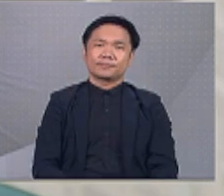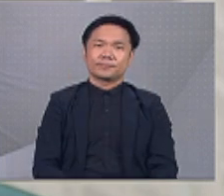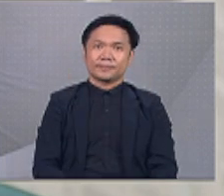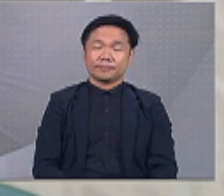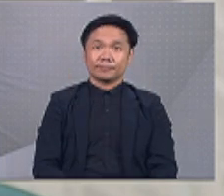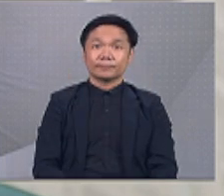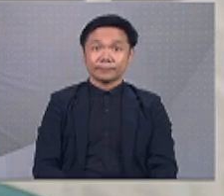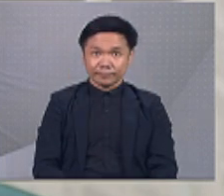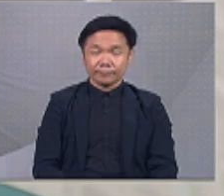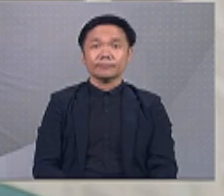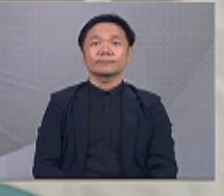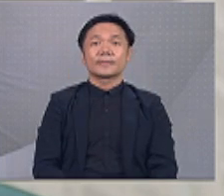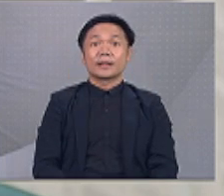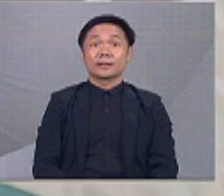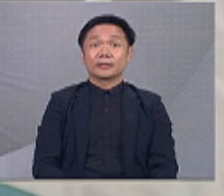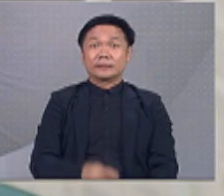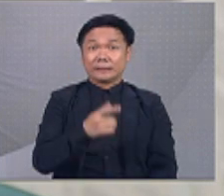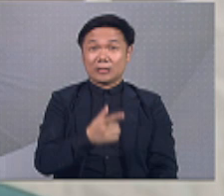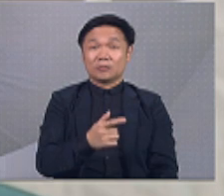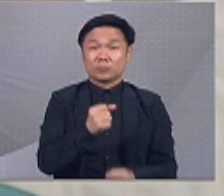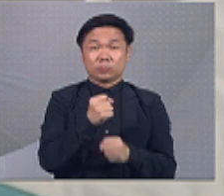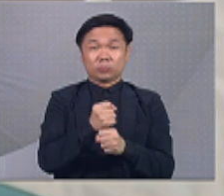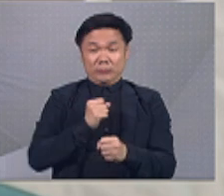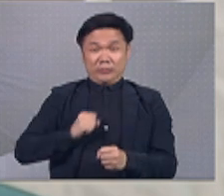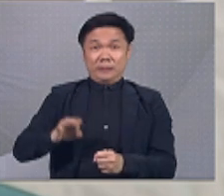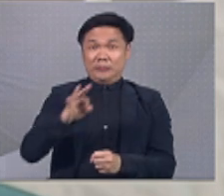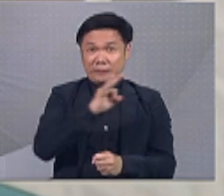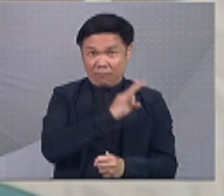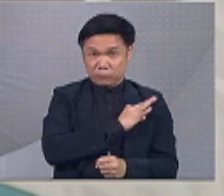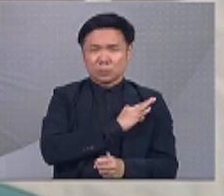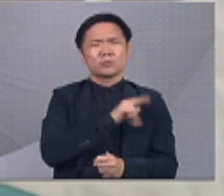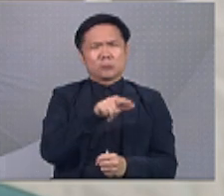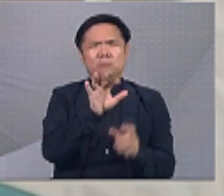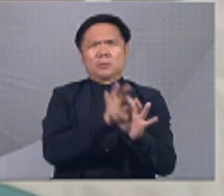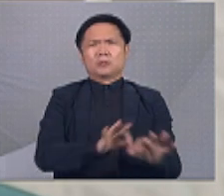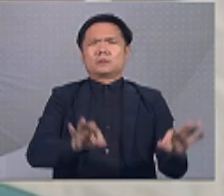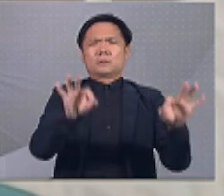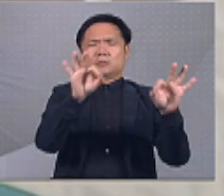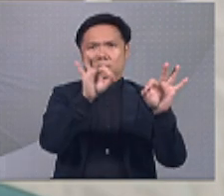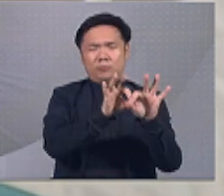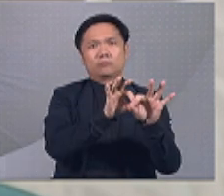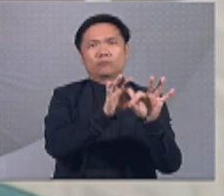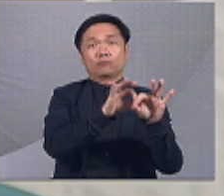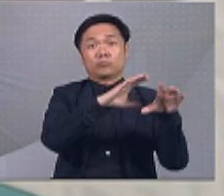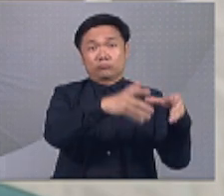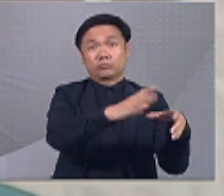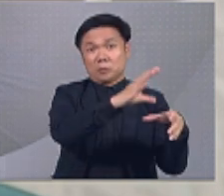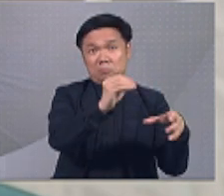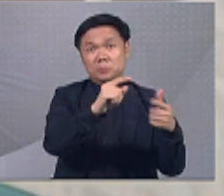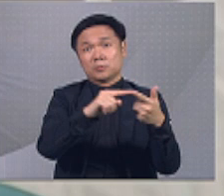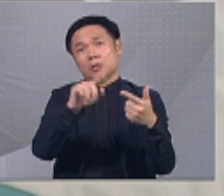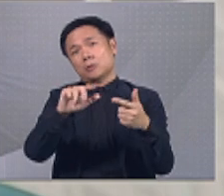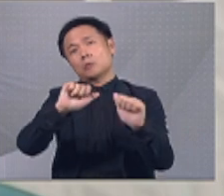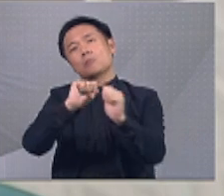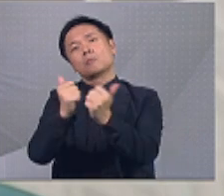tenaga kerja adalah merupakan ST bahagia bagi sesebuah syari'at maupun organisasi ini termasuk